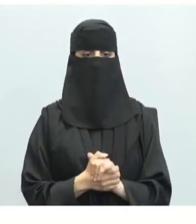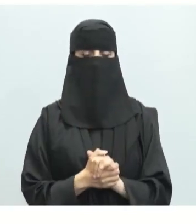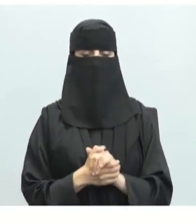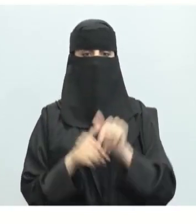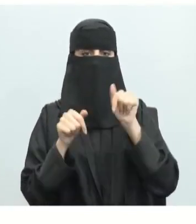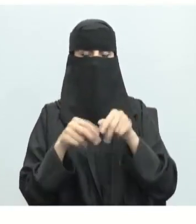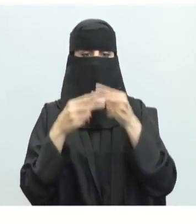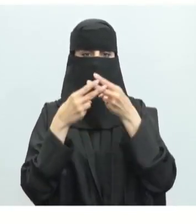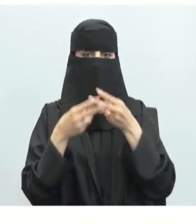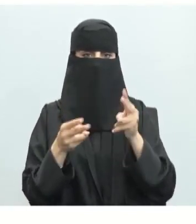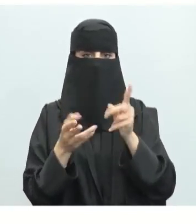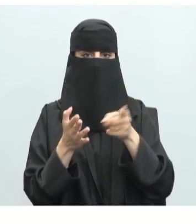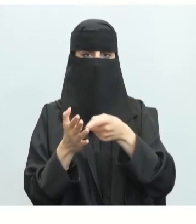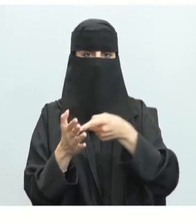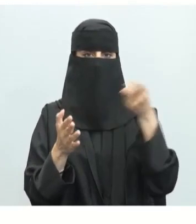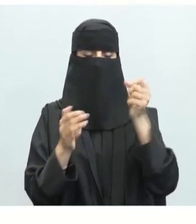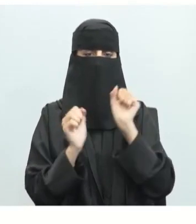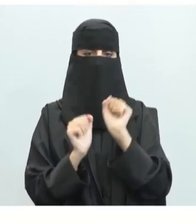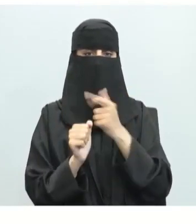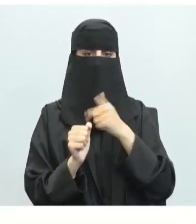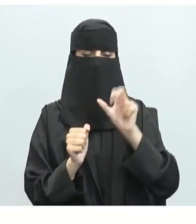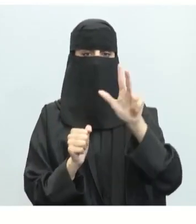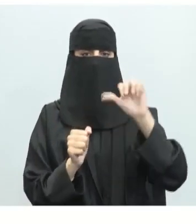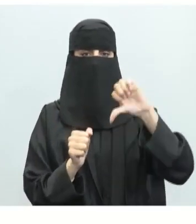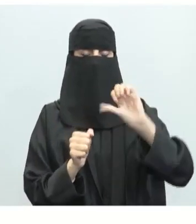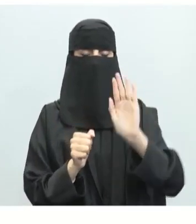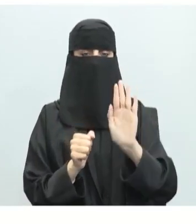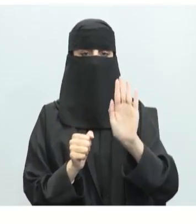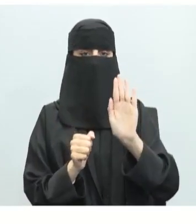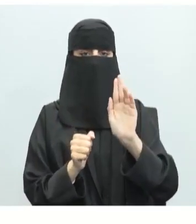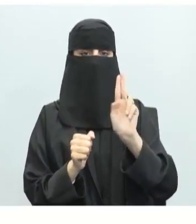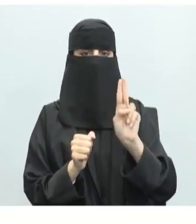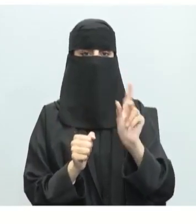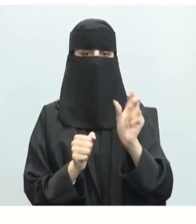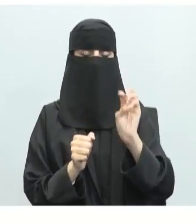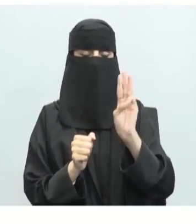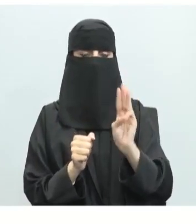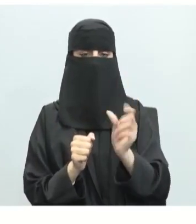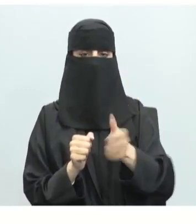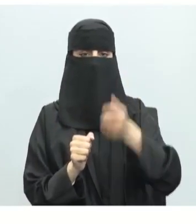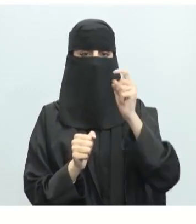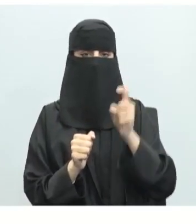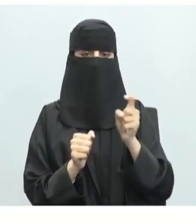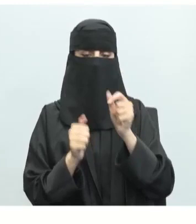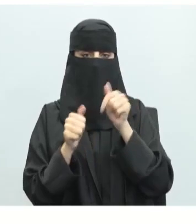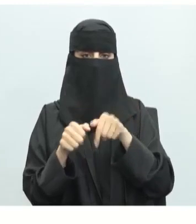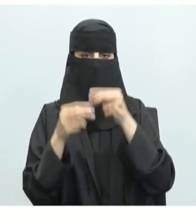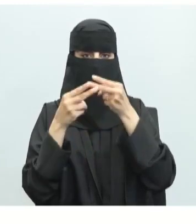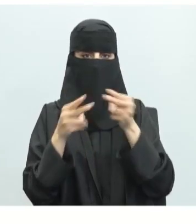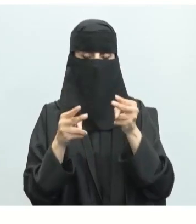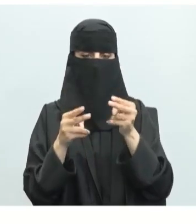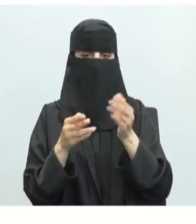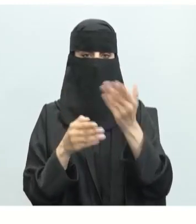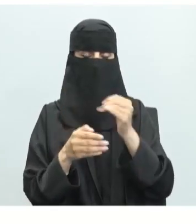إذا سنبدأ بالاستثناء. لو قلت لك أخبرني عن الاستثناء، وما هو الاستثناء؟ من